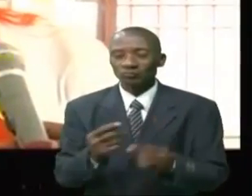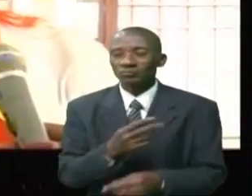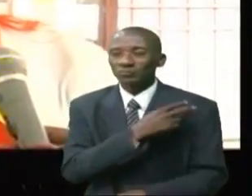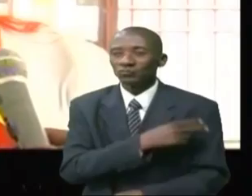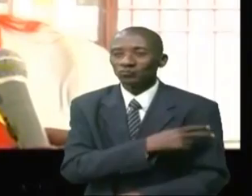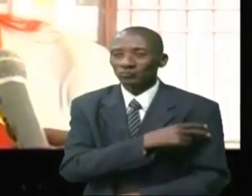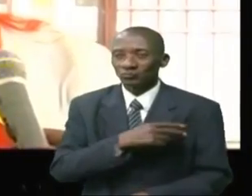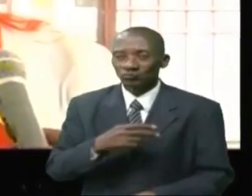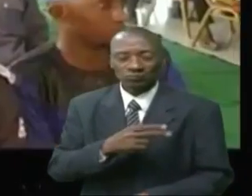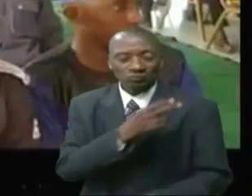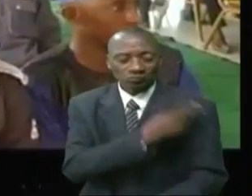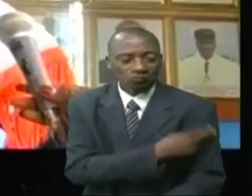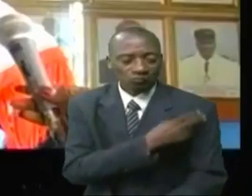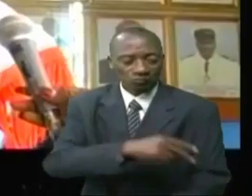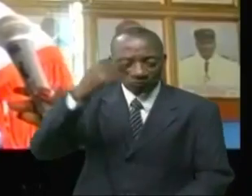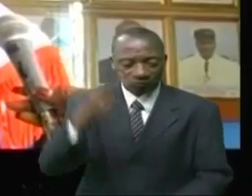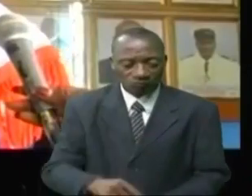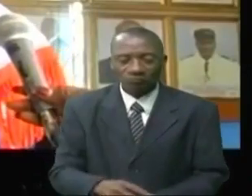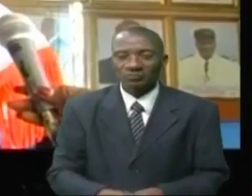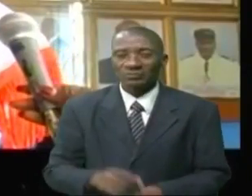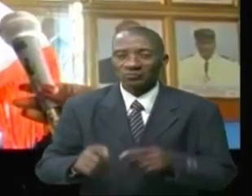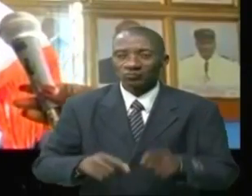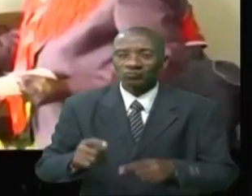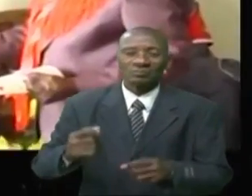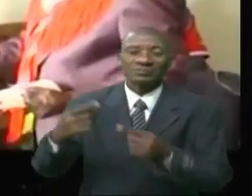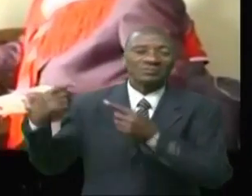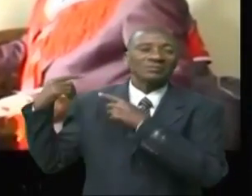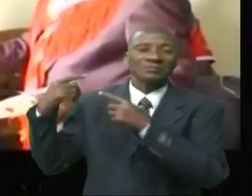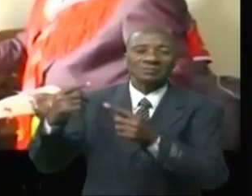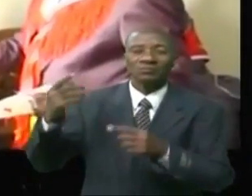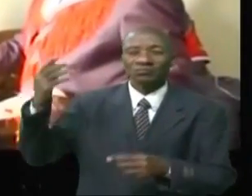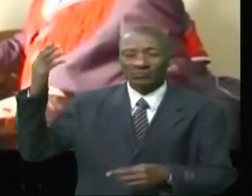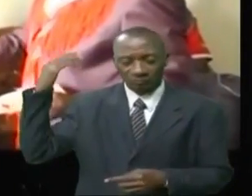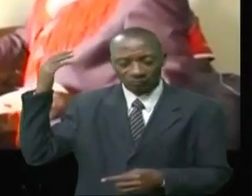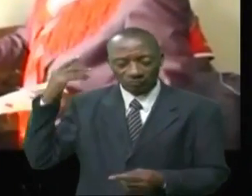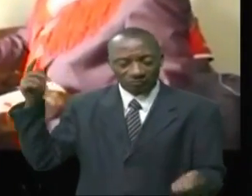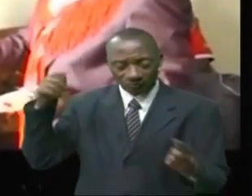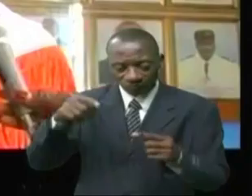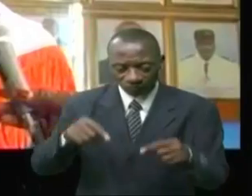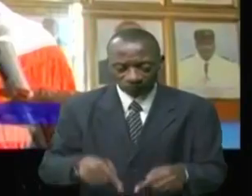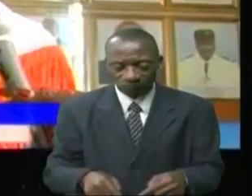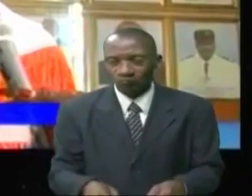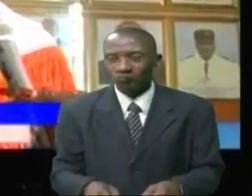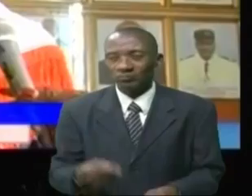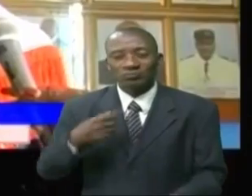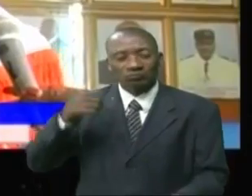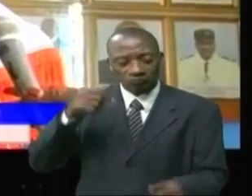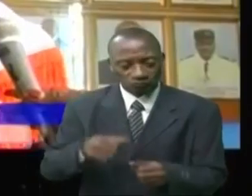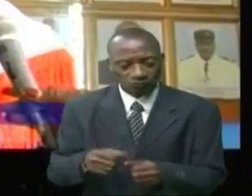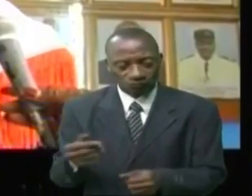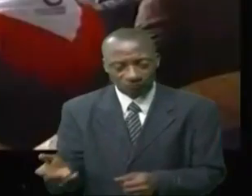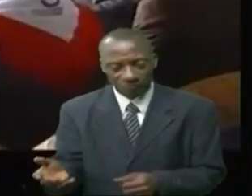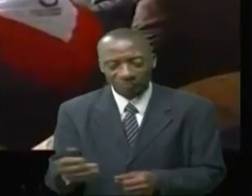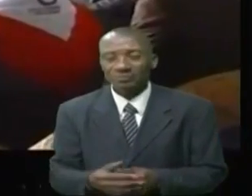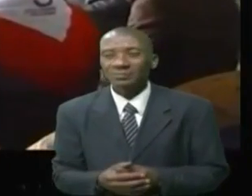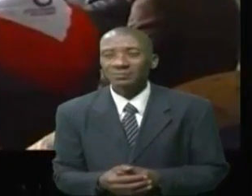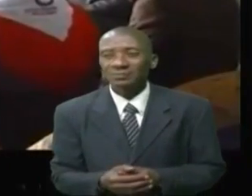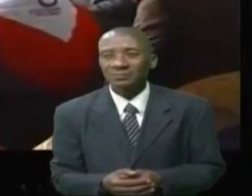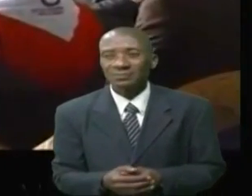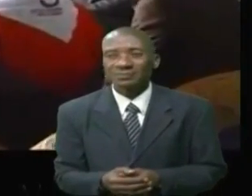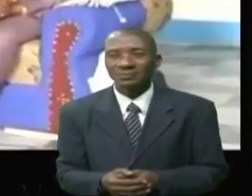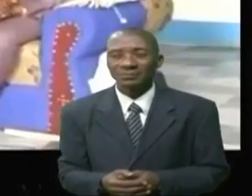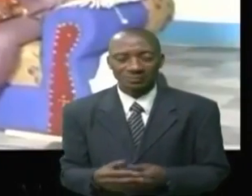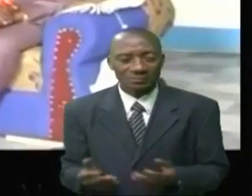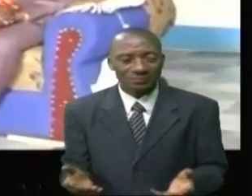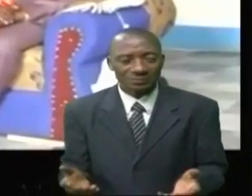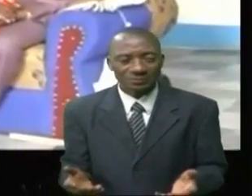nous en avons toujours à l'air et à temps. S'il y a des catastrophes ici, ils viennent souvent pour nous secourir. À tout moment, même ce matin, il y avait un corps